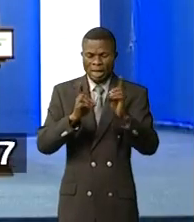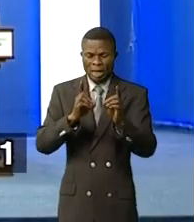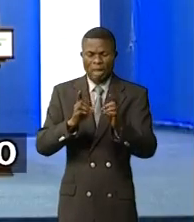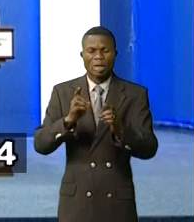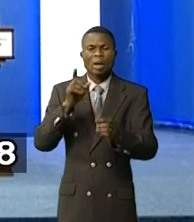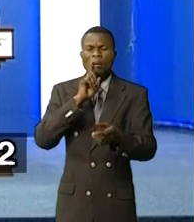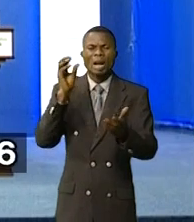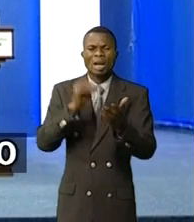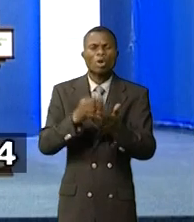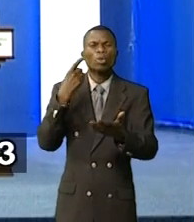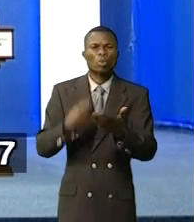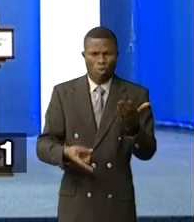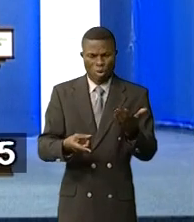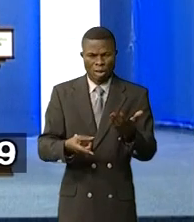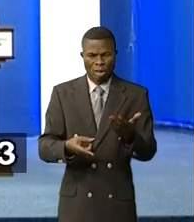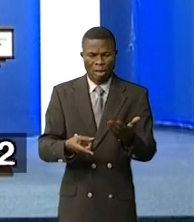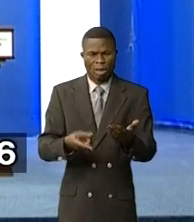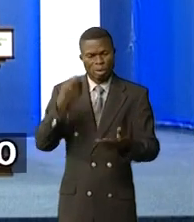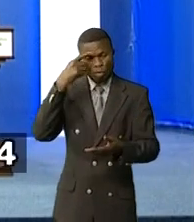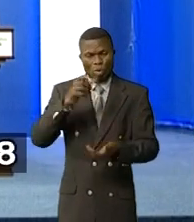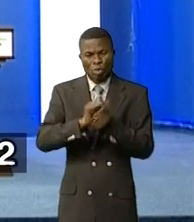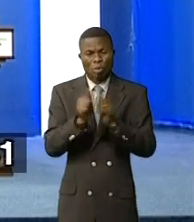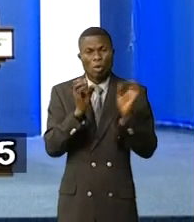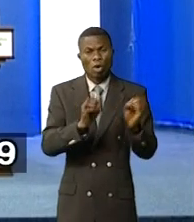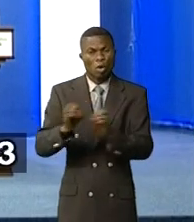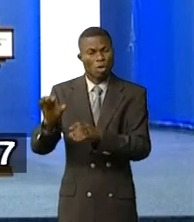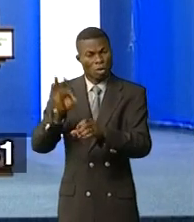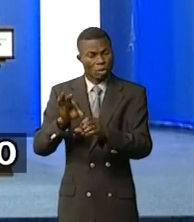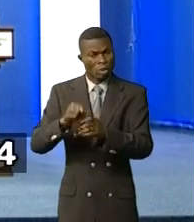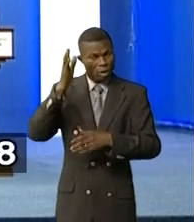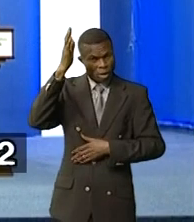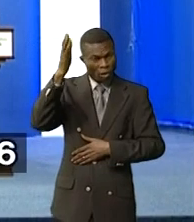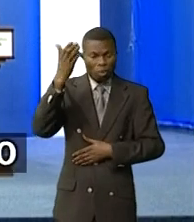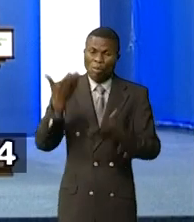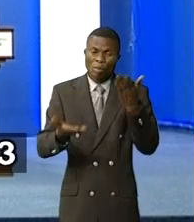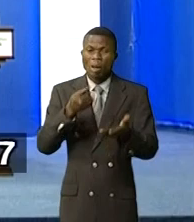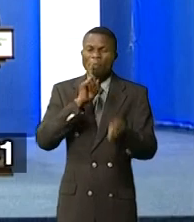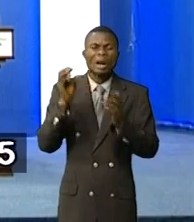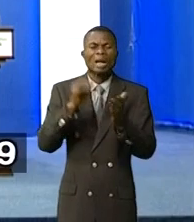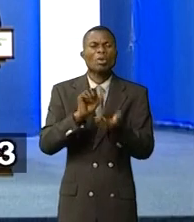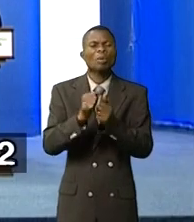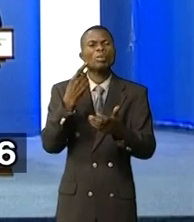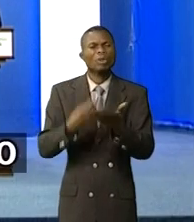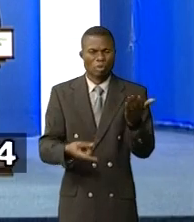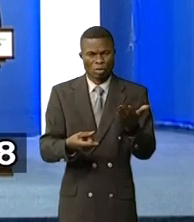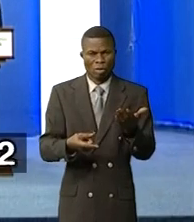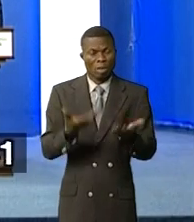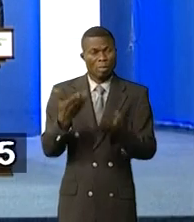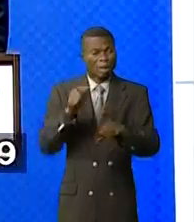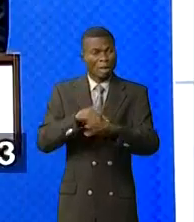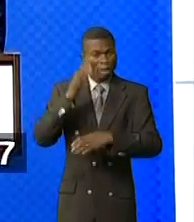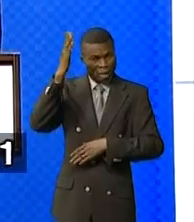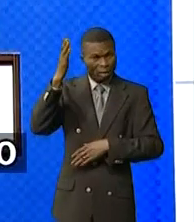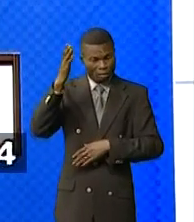de quoi? Pour parler de l'organisation des élections ou pour parler de quoi? Bon, peut-être que le moment venu,